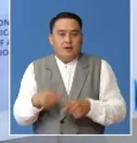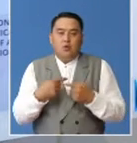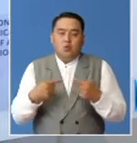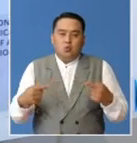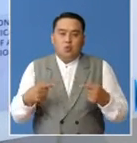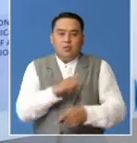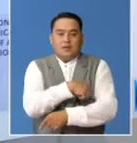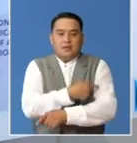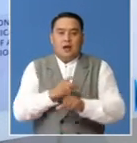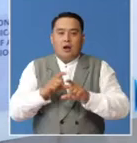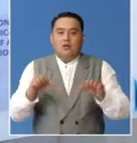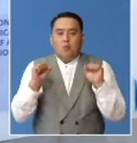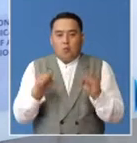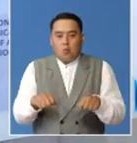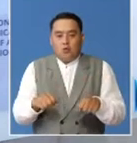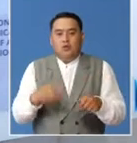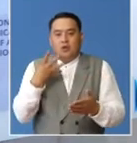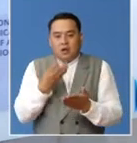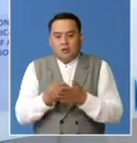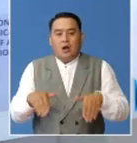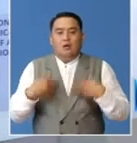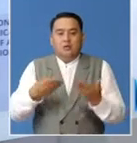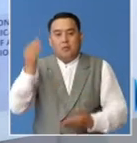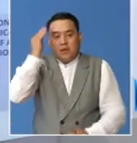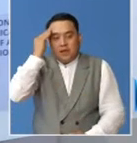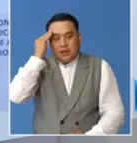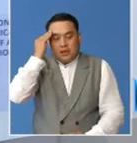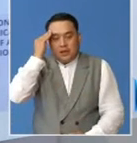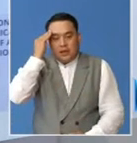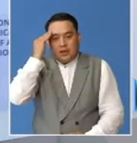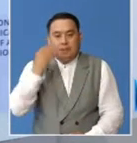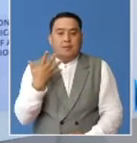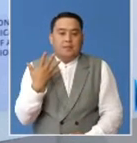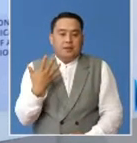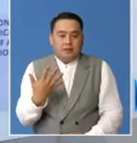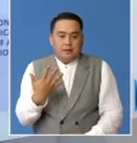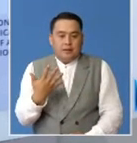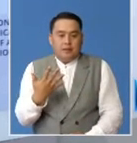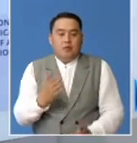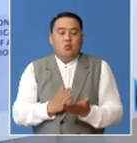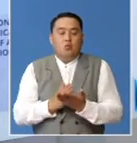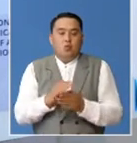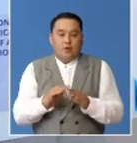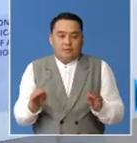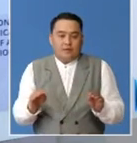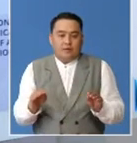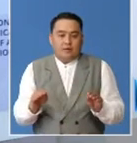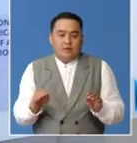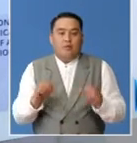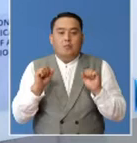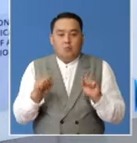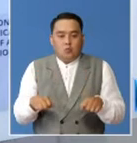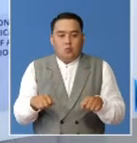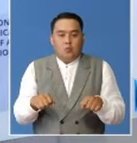иной медицинской организации может оставлять свои мнения по 5 категориям. Там